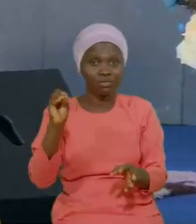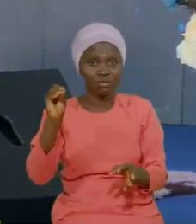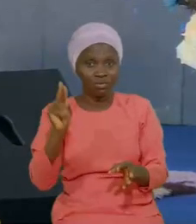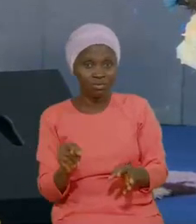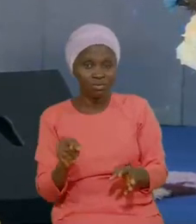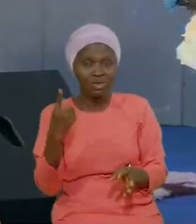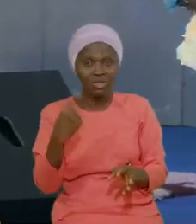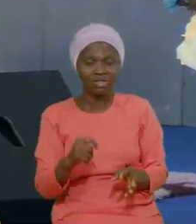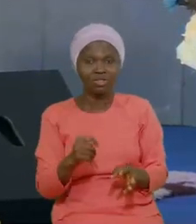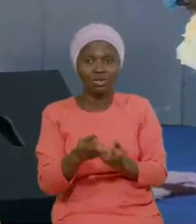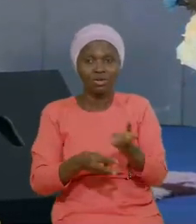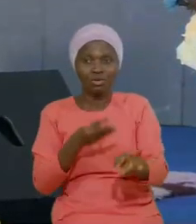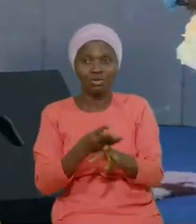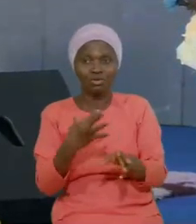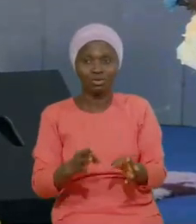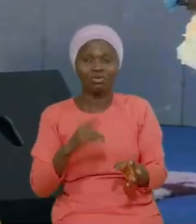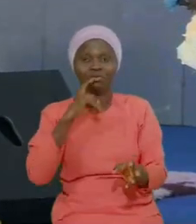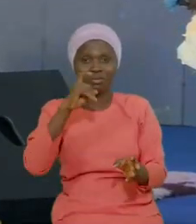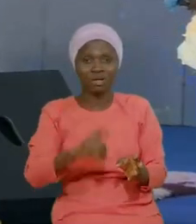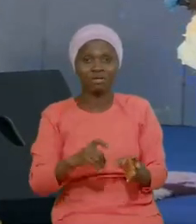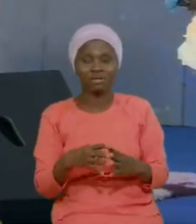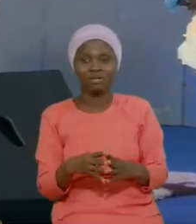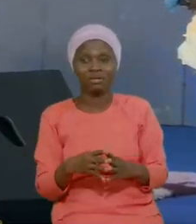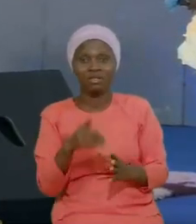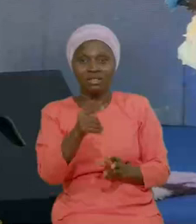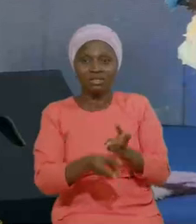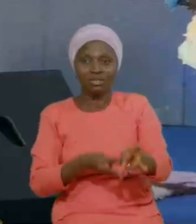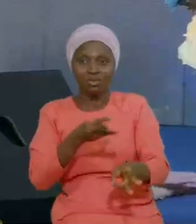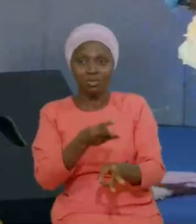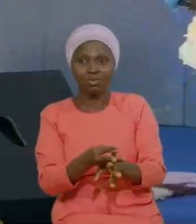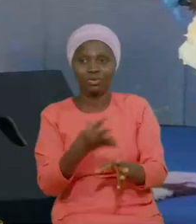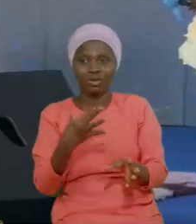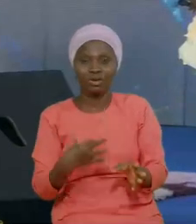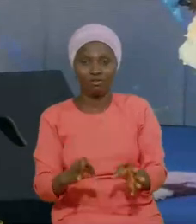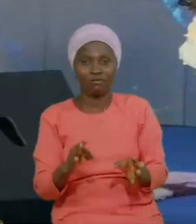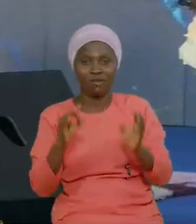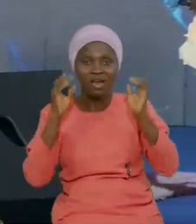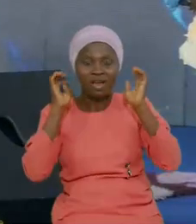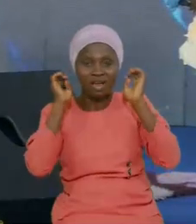Le monde du mouvement, le monde du commerce,